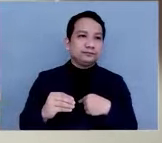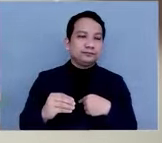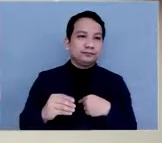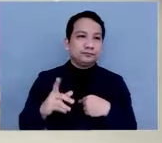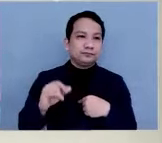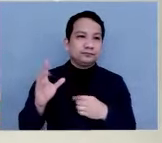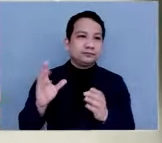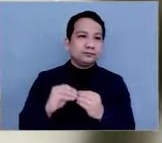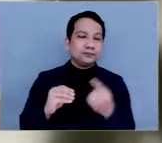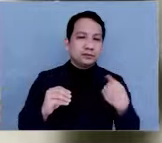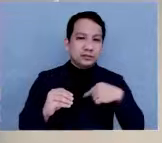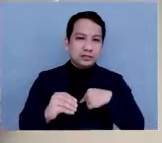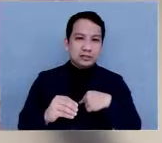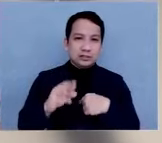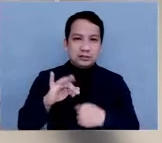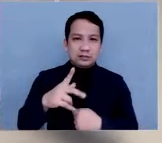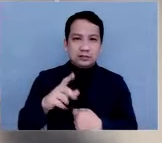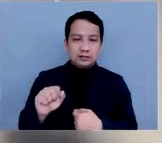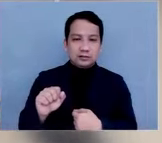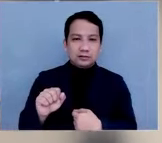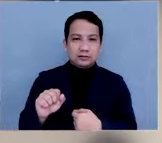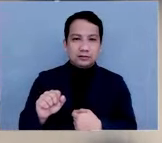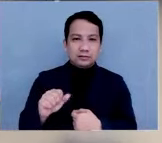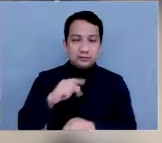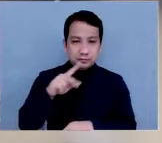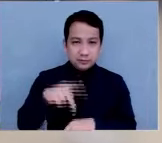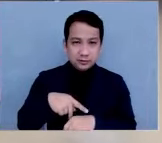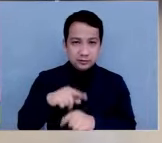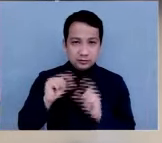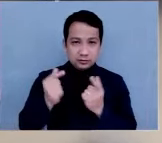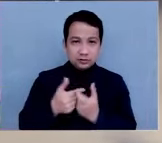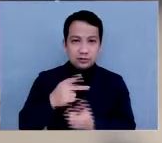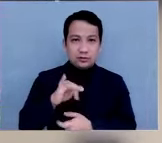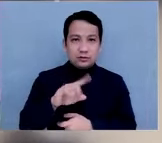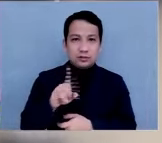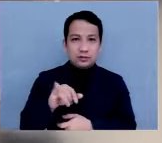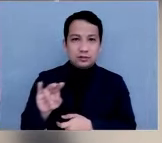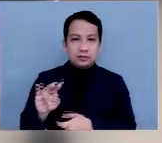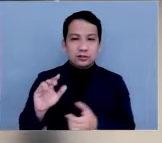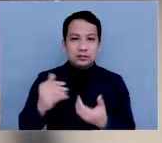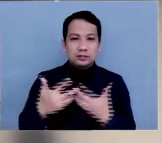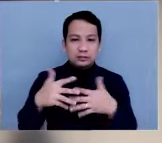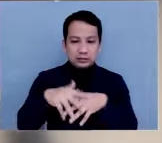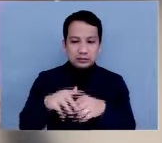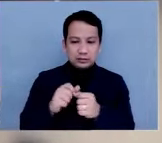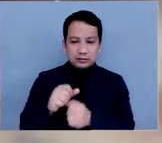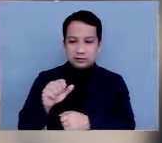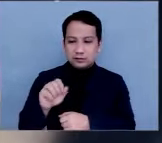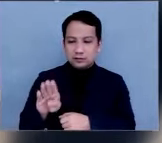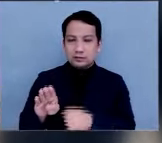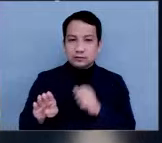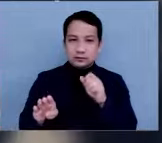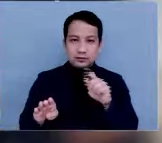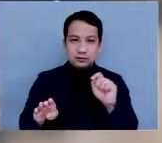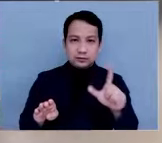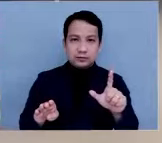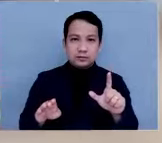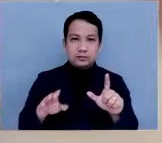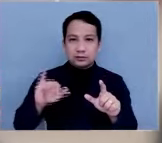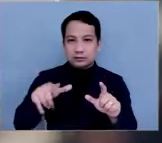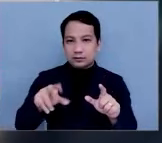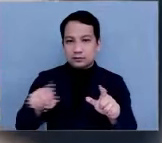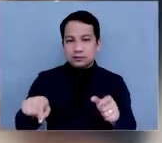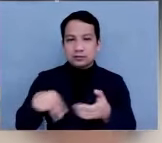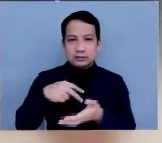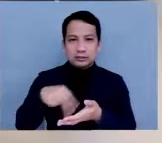na Maharani. Sa Pinoy global pop group na Horizon naman, nakihataw sina SB19 Stell at Justin. Sinayaw nila